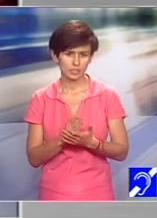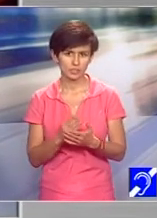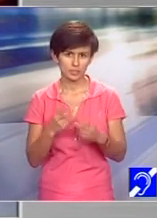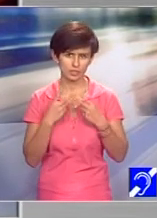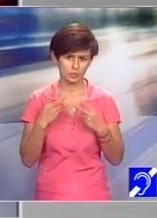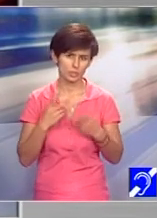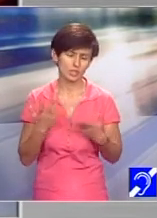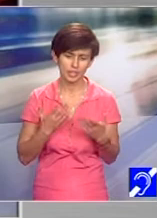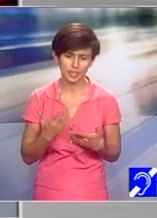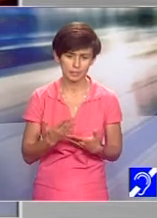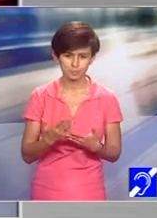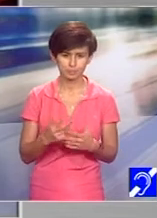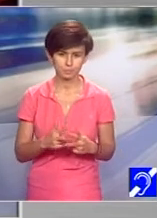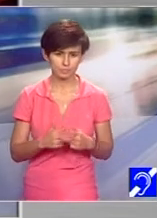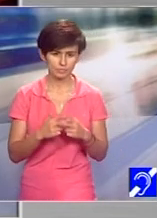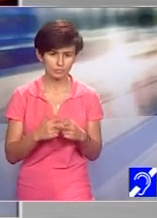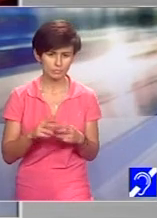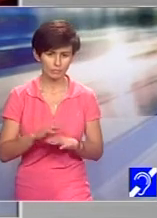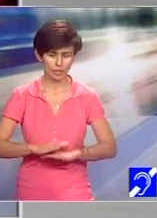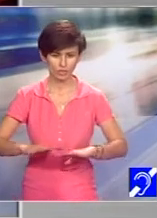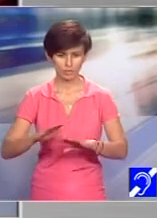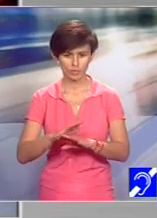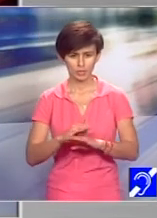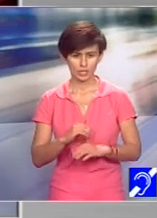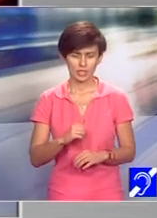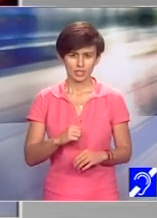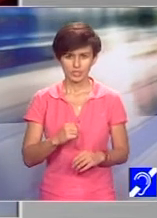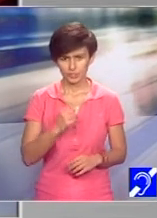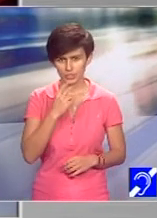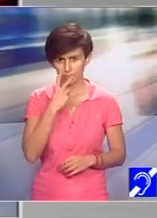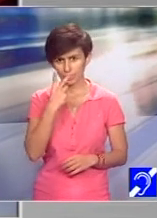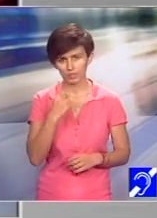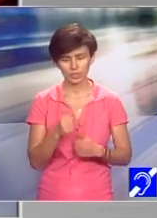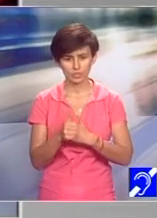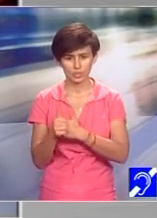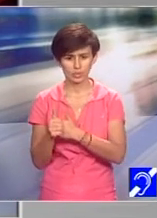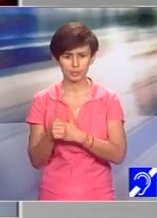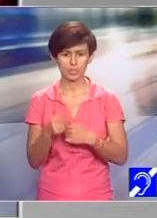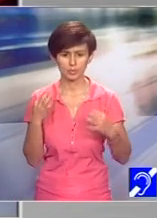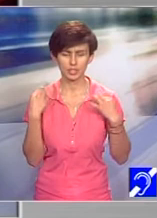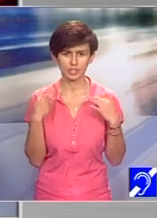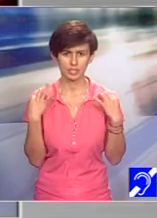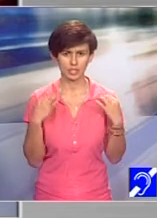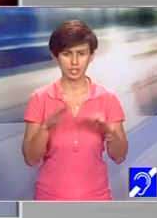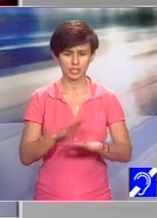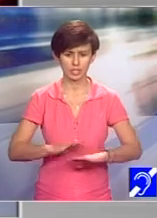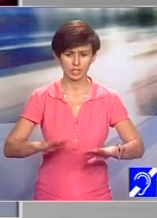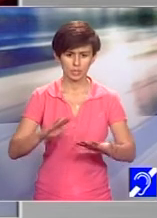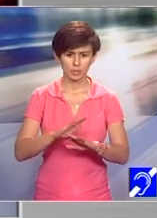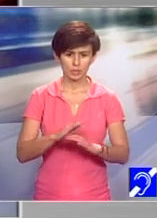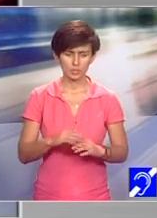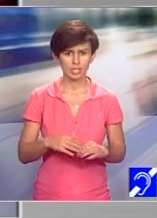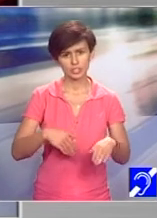deservim populația și atunci veghem asupra sănătății populației, să zic așa.